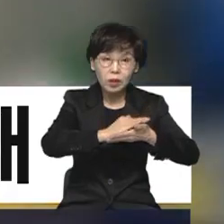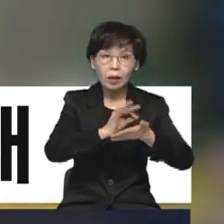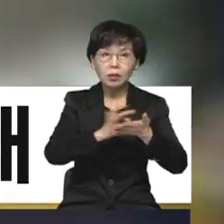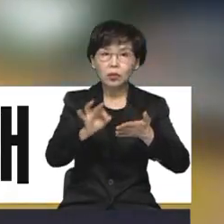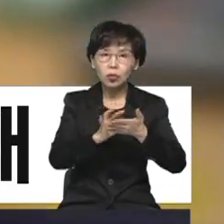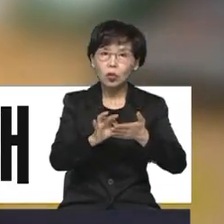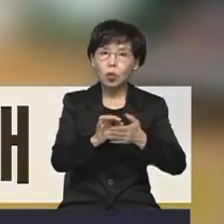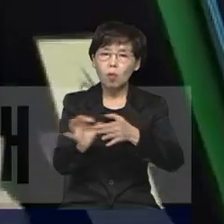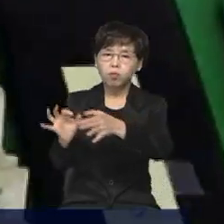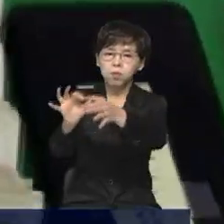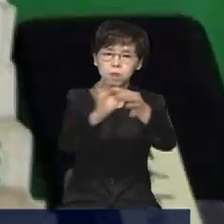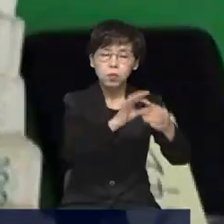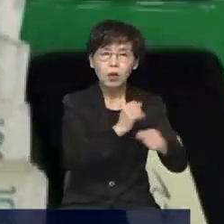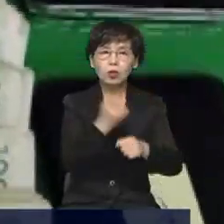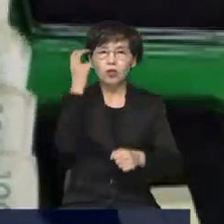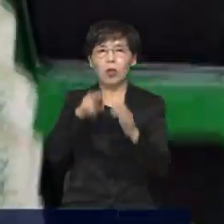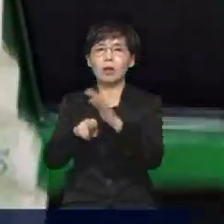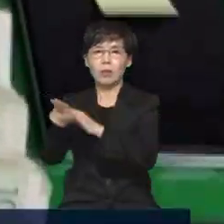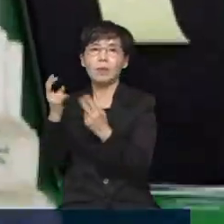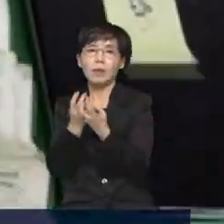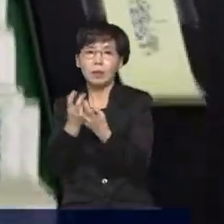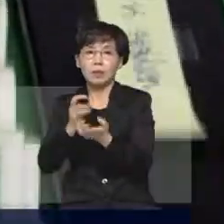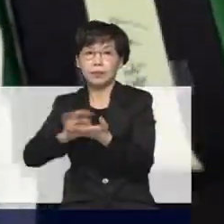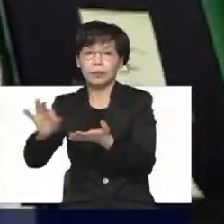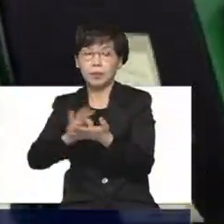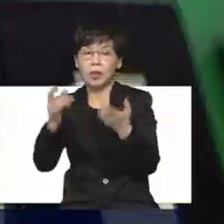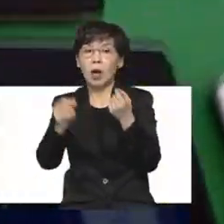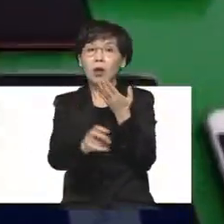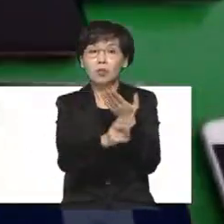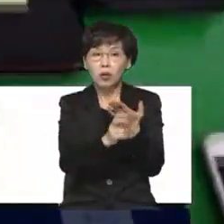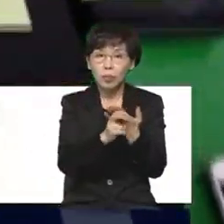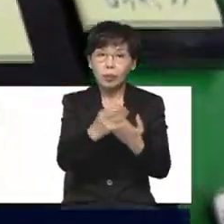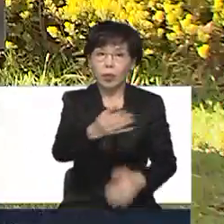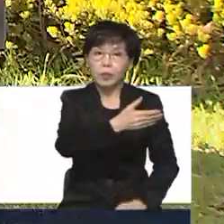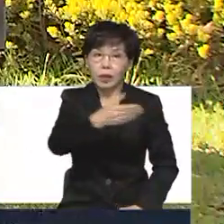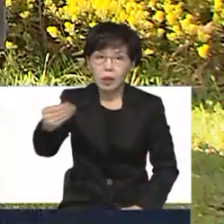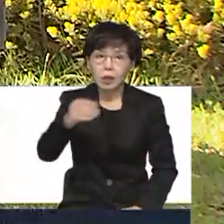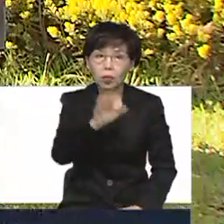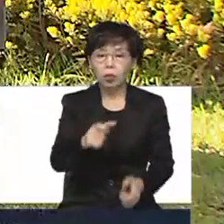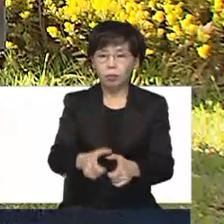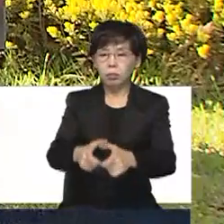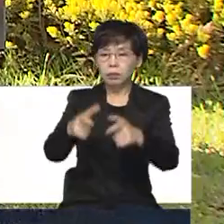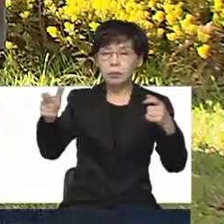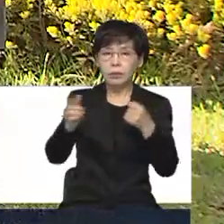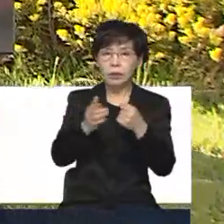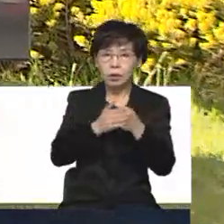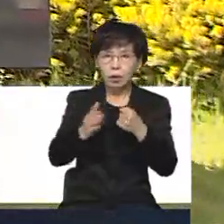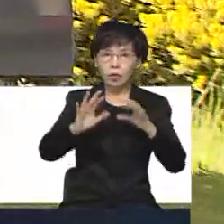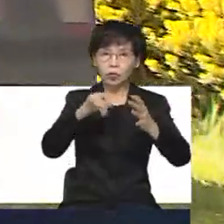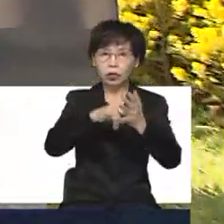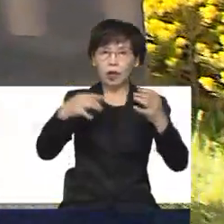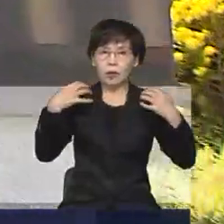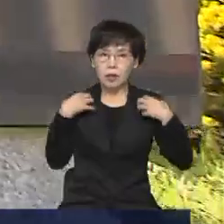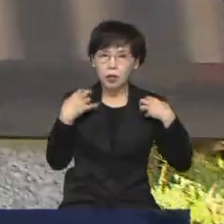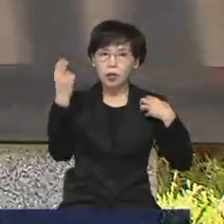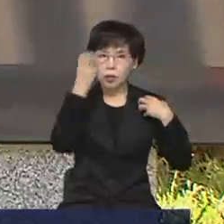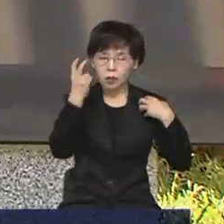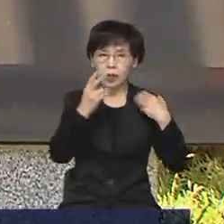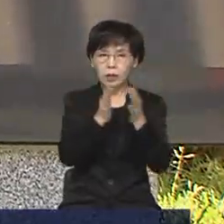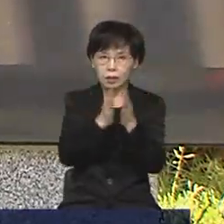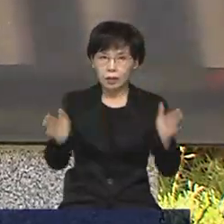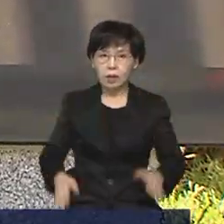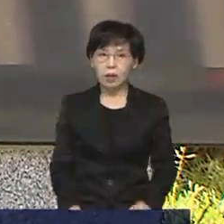운영해 수사망을 피해왔습니다. 이런 불법 사금융 업체들이 기승을 부리자 국세청이 세무조사에